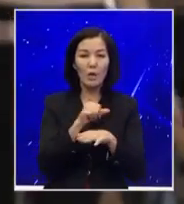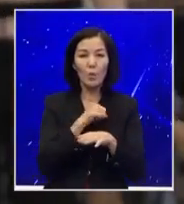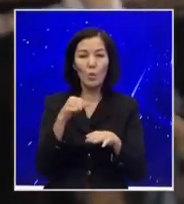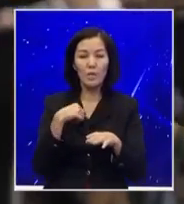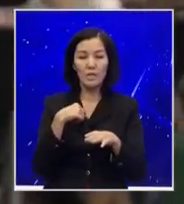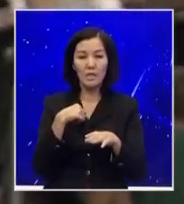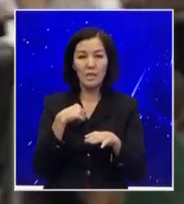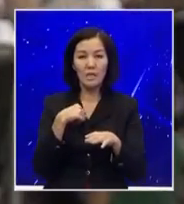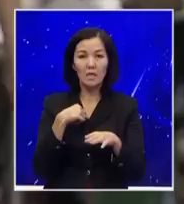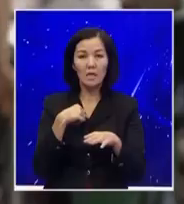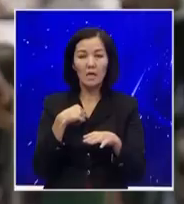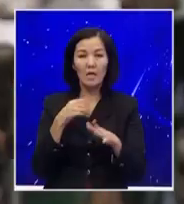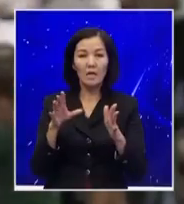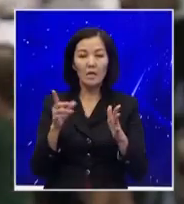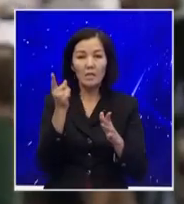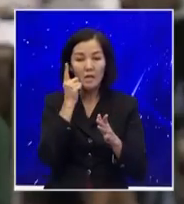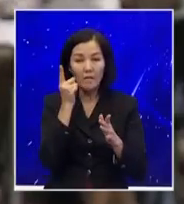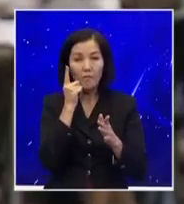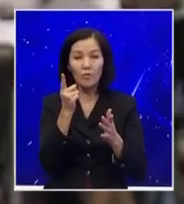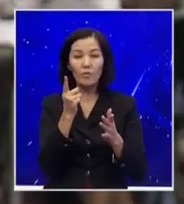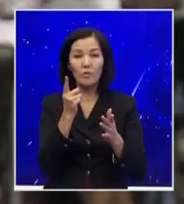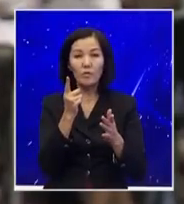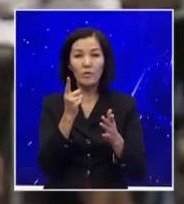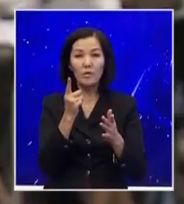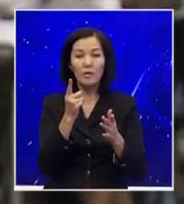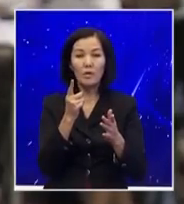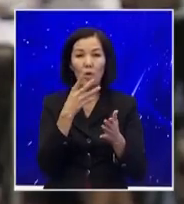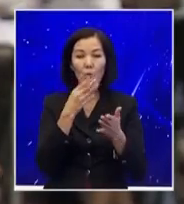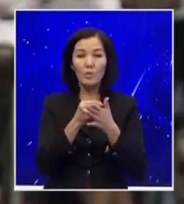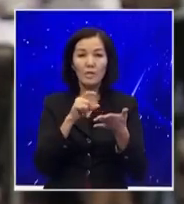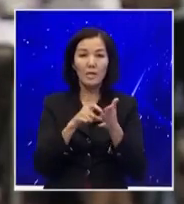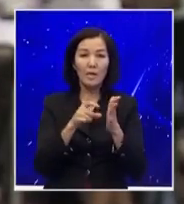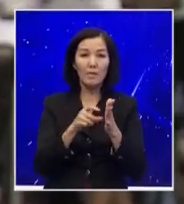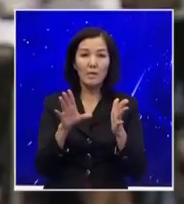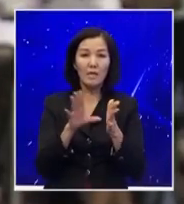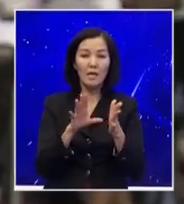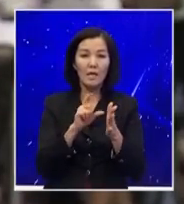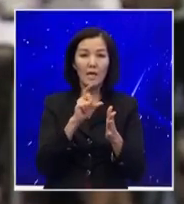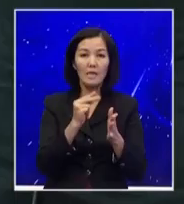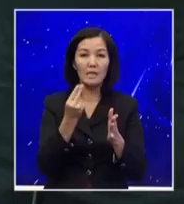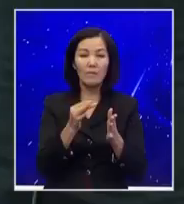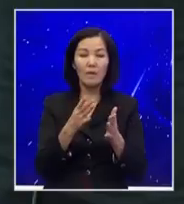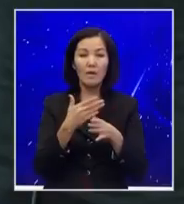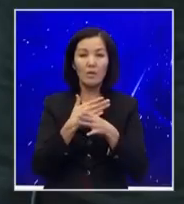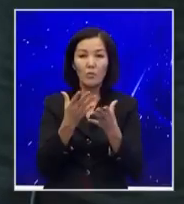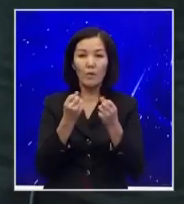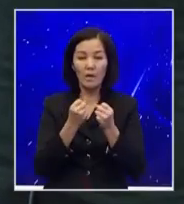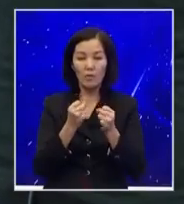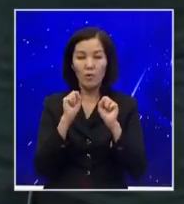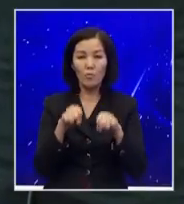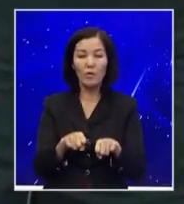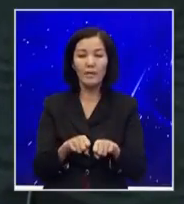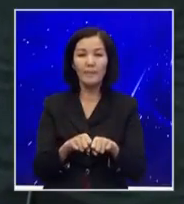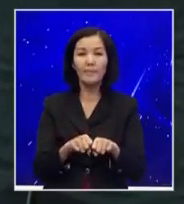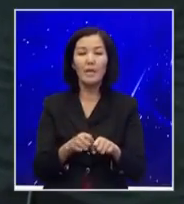өзінің жаңағы ұялы телефон арқылы немесе өзінің жеке кабинет арқылы электрондық цифр қолданбасы арқылы жүргізіліп отыр. Мониторинг топ